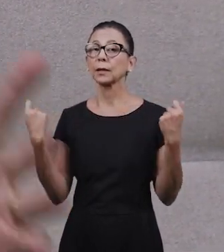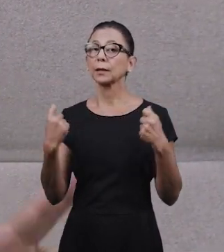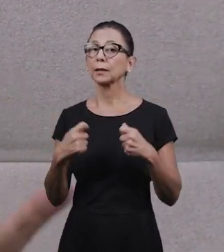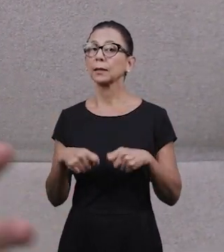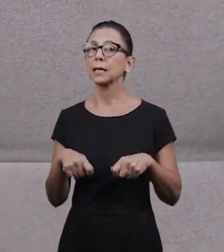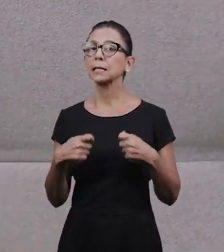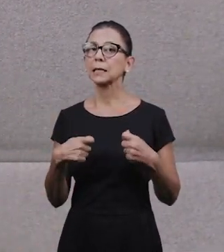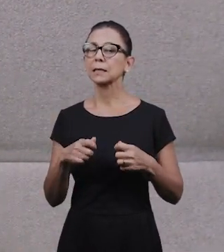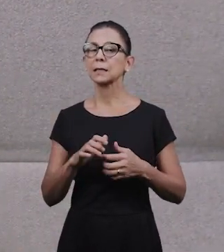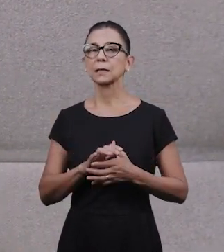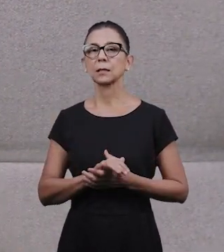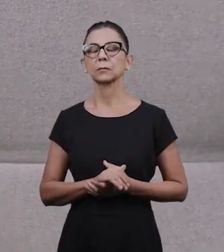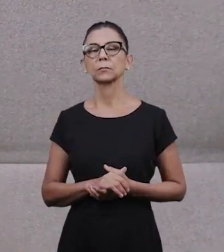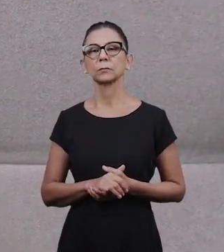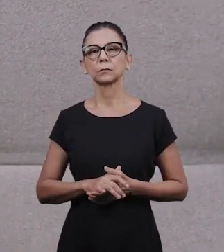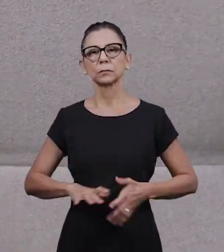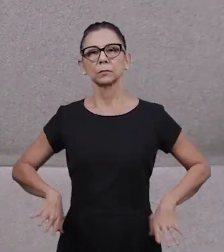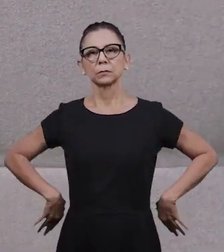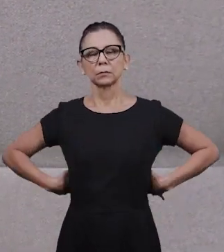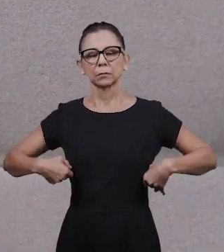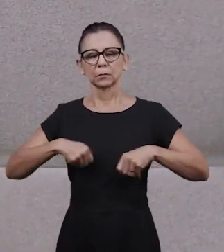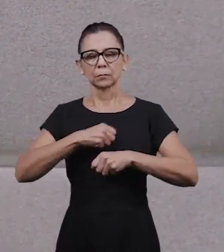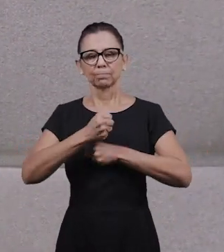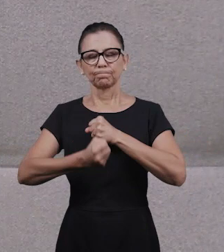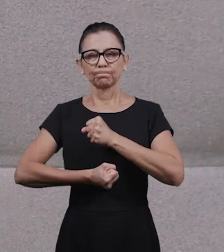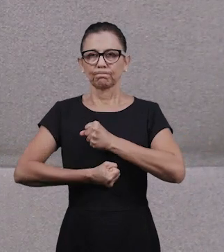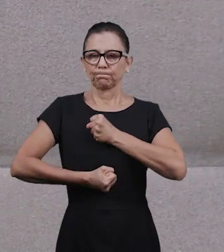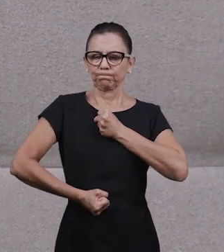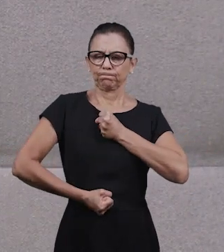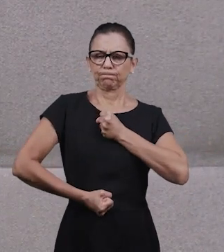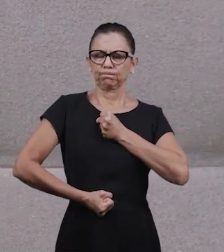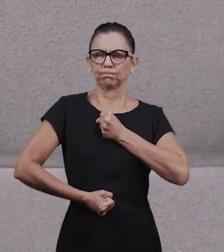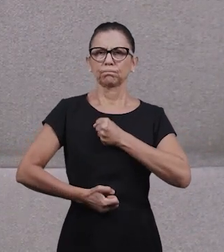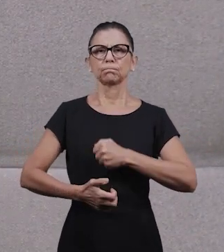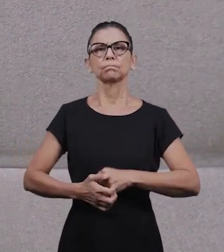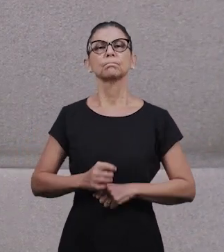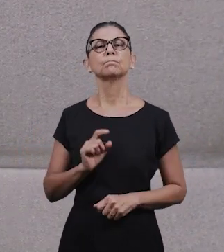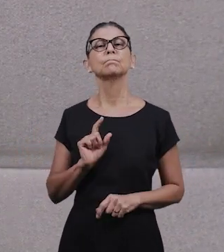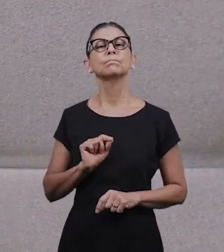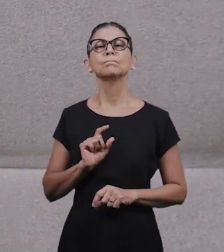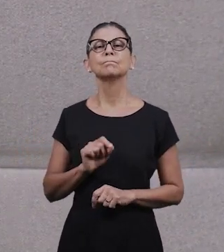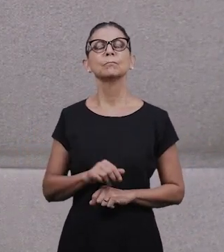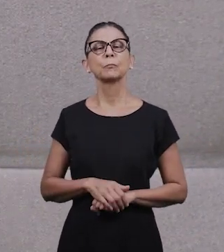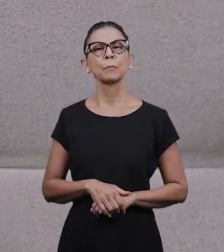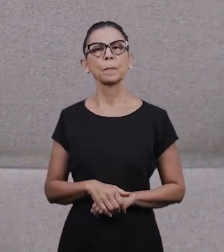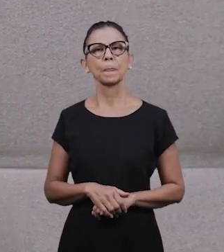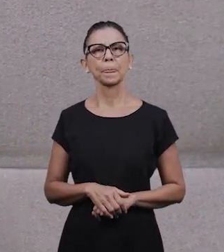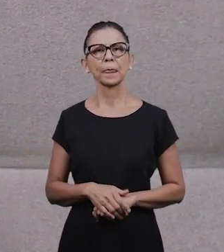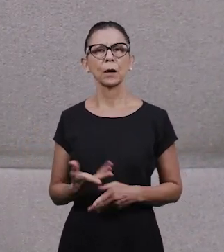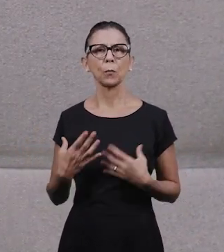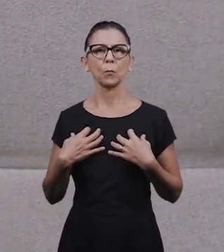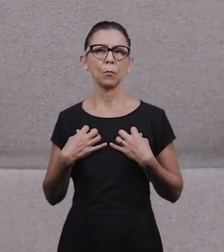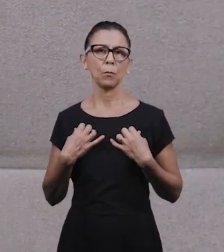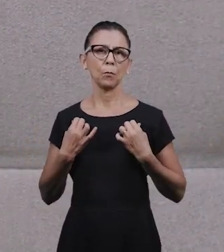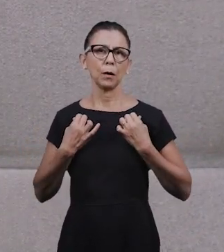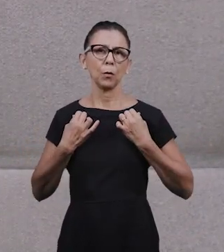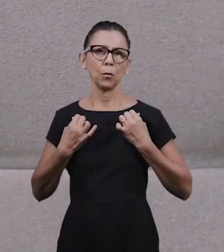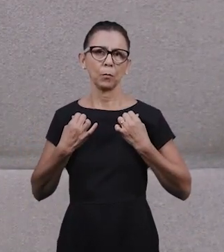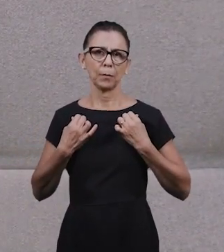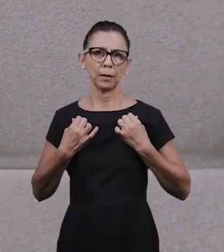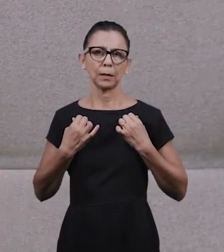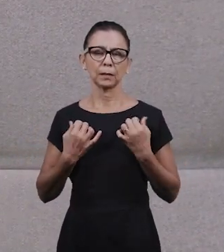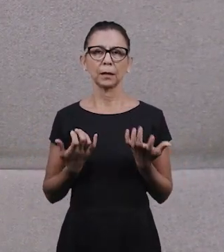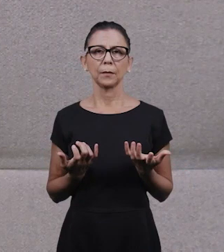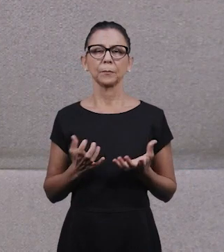dit, être avec les reins sains. Les reins sains parlent donc des